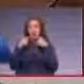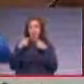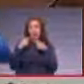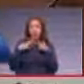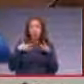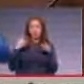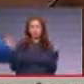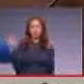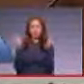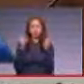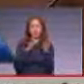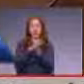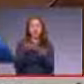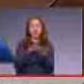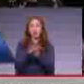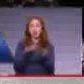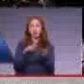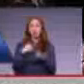تتحمل دي من دي،